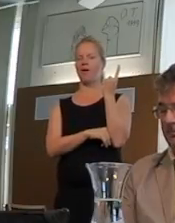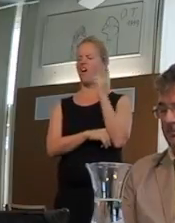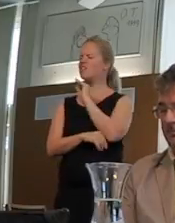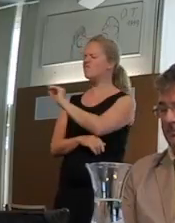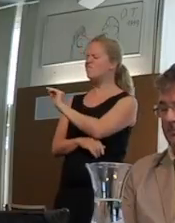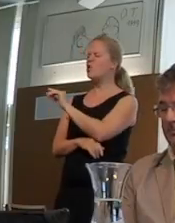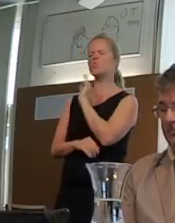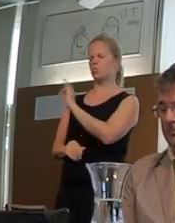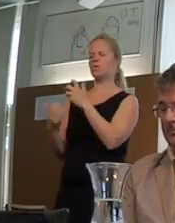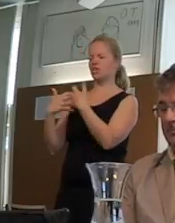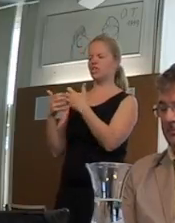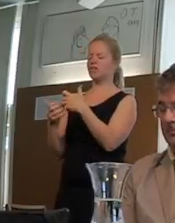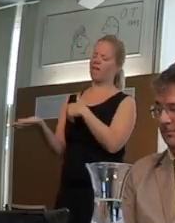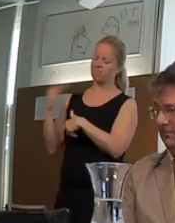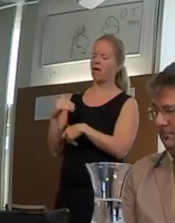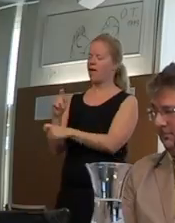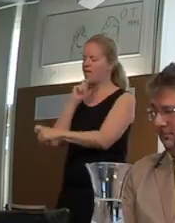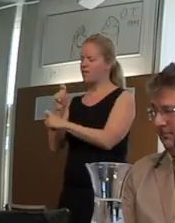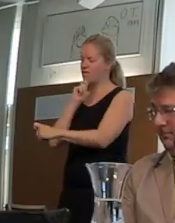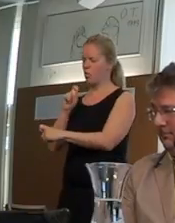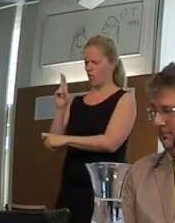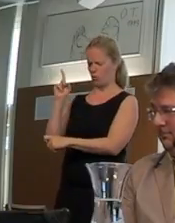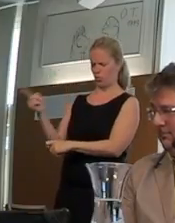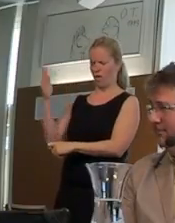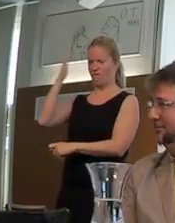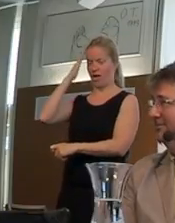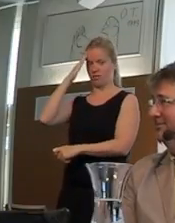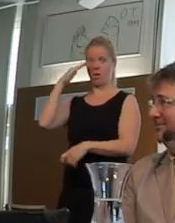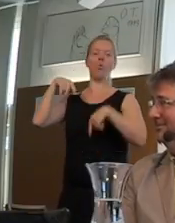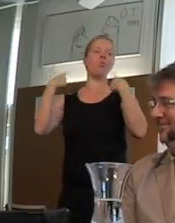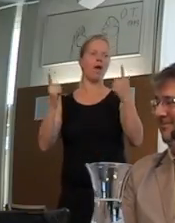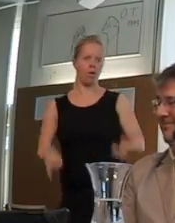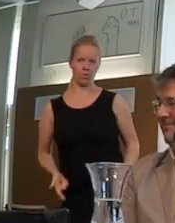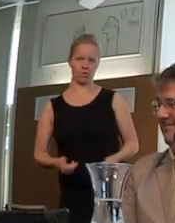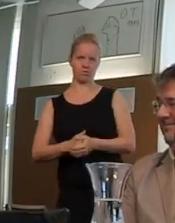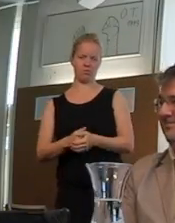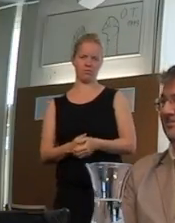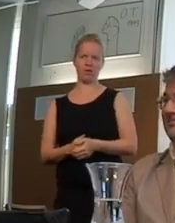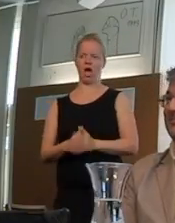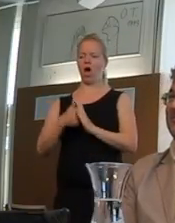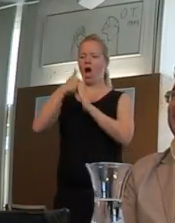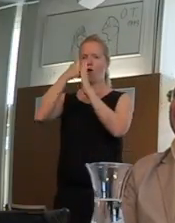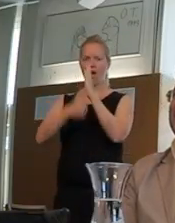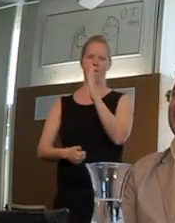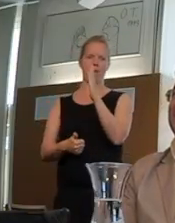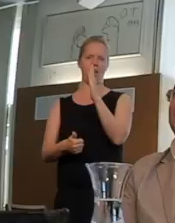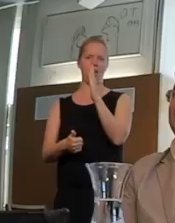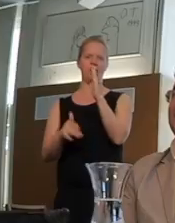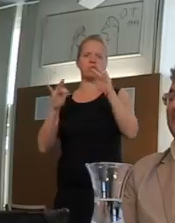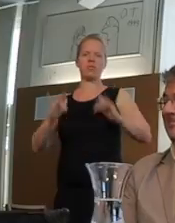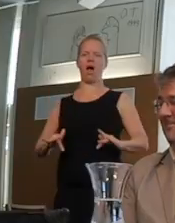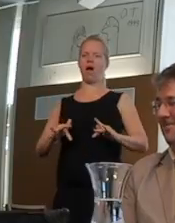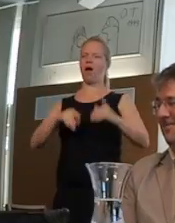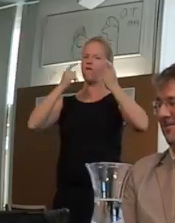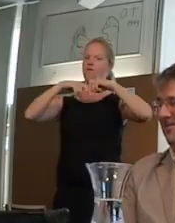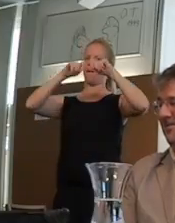Thema interviewen, weil du scheinst dich damit auszukennen. Und boom, ist man auf einmal ein Role Model, ist